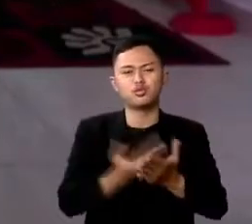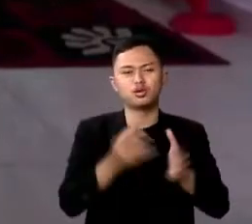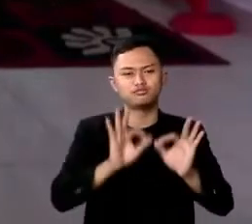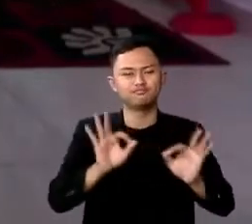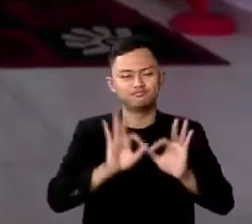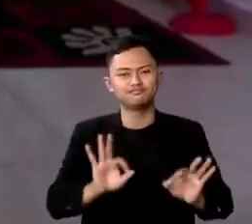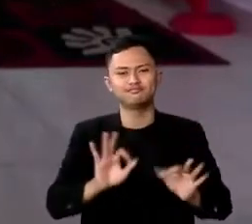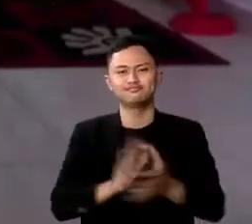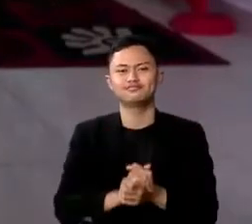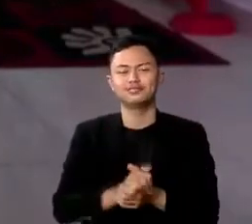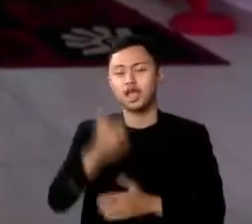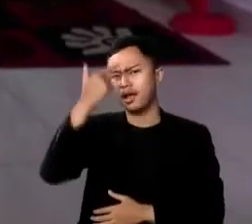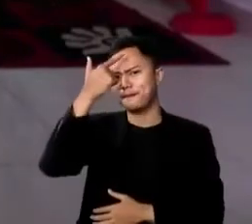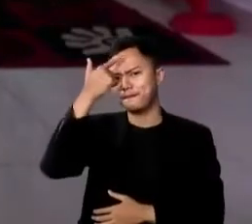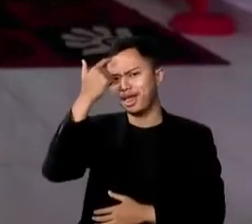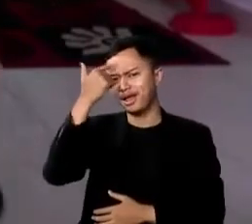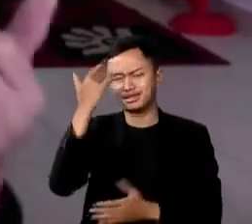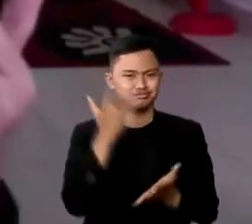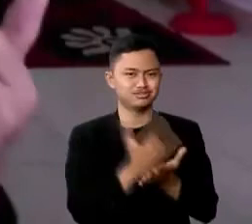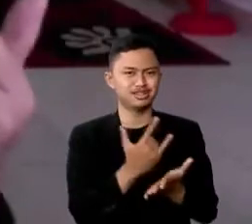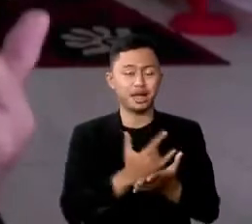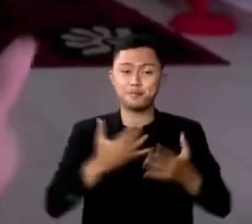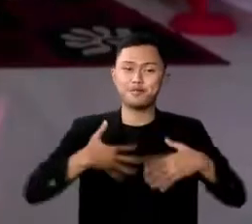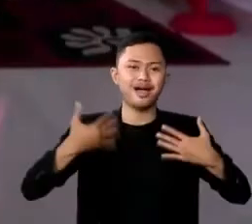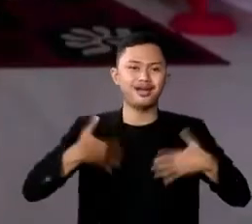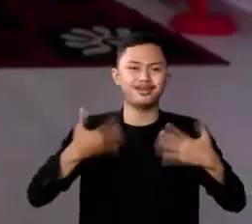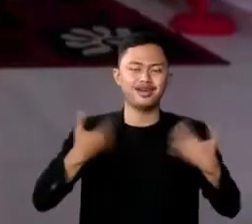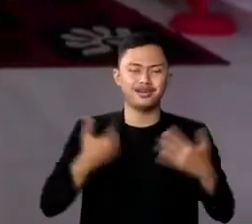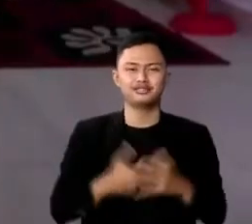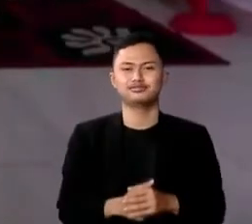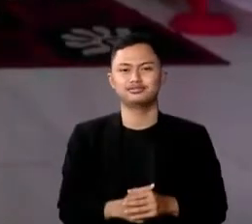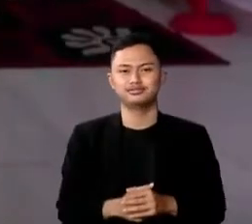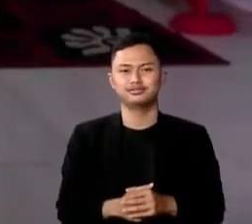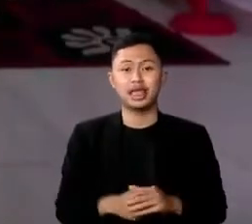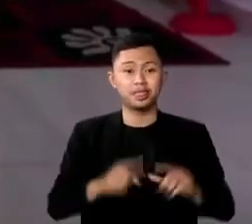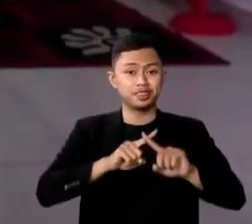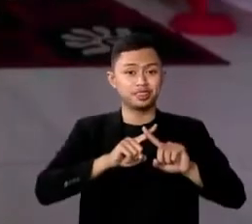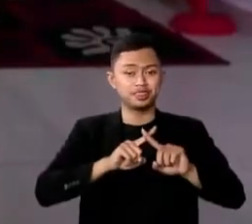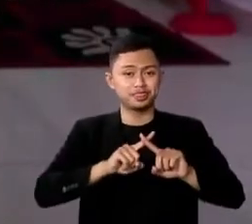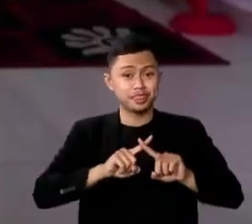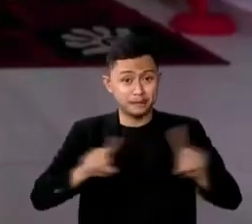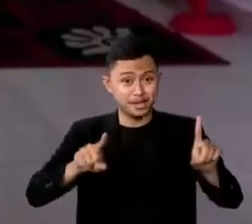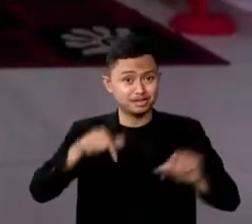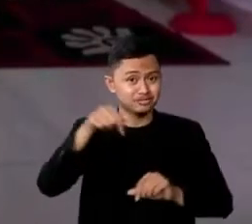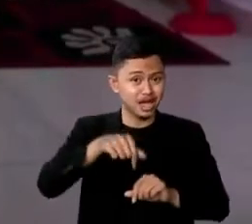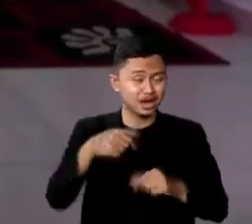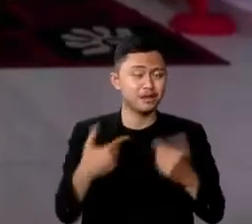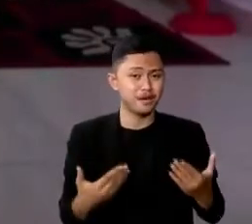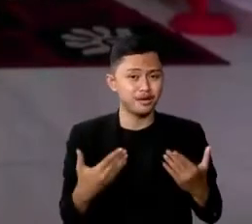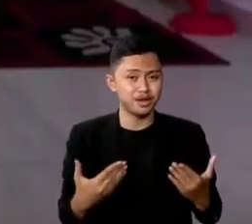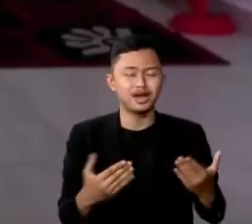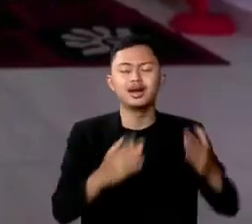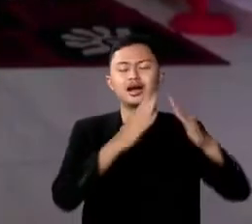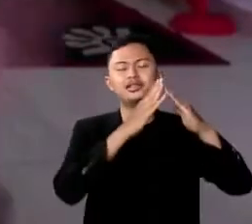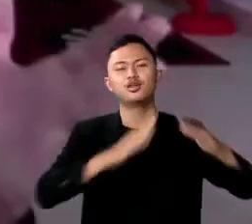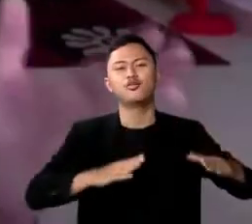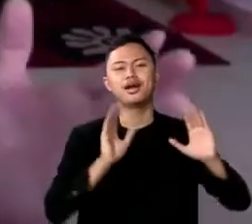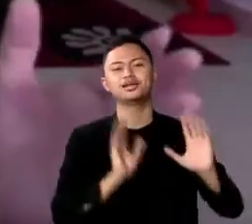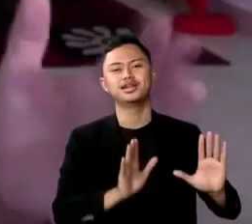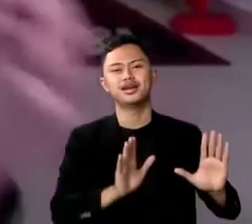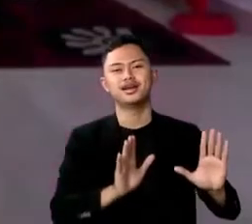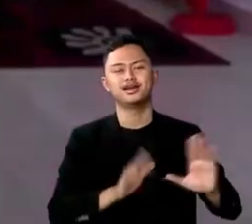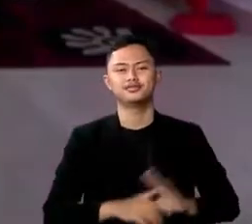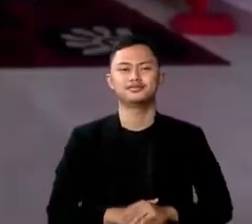ke telah belajar dengan gembira Tapi saat ini di rumah